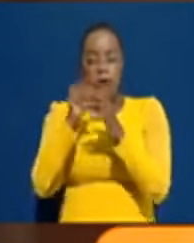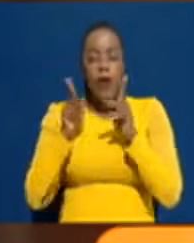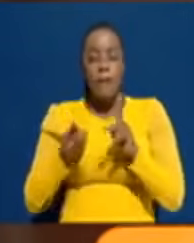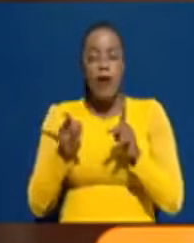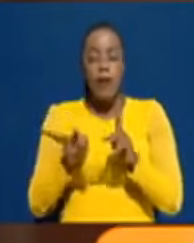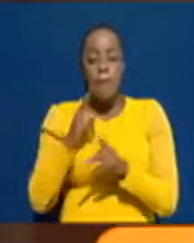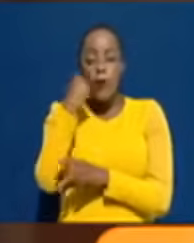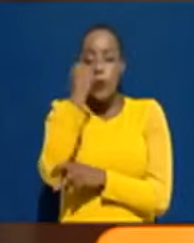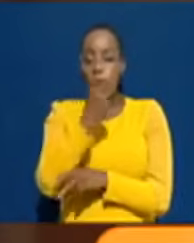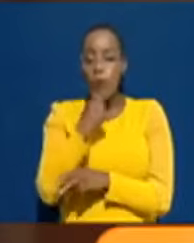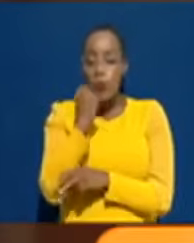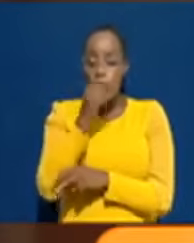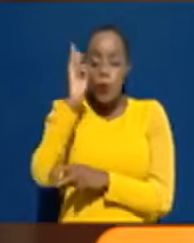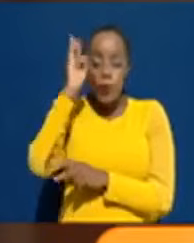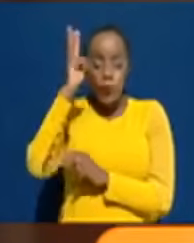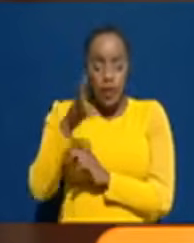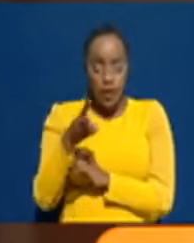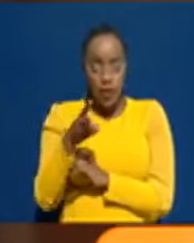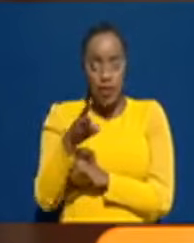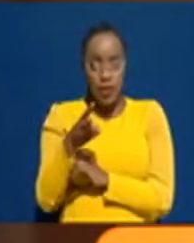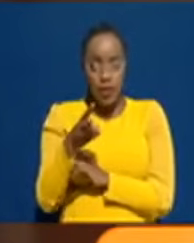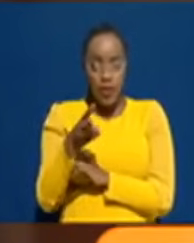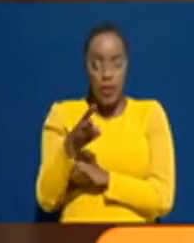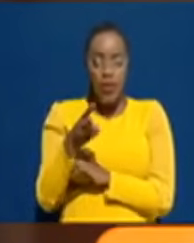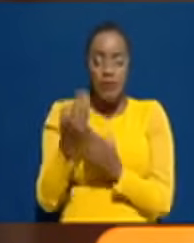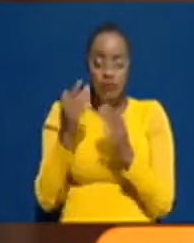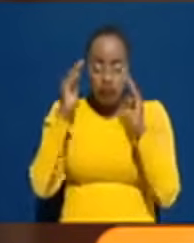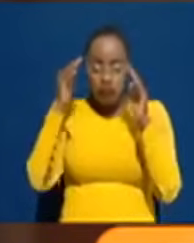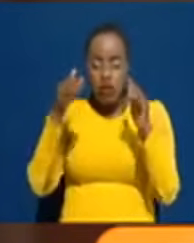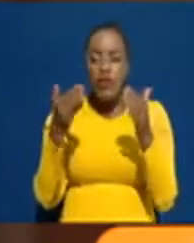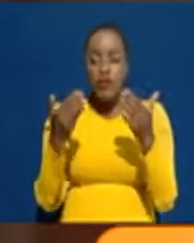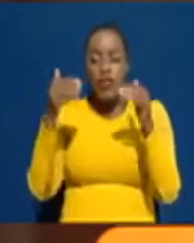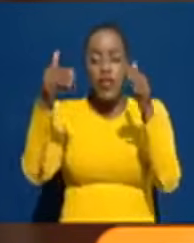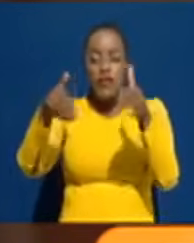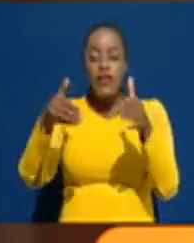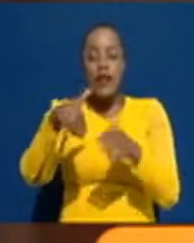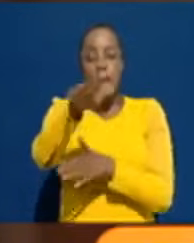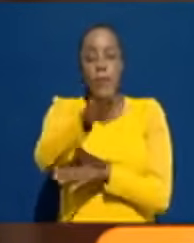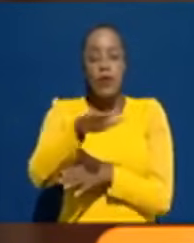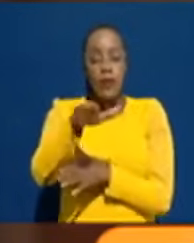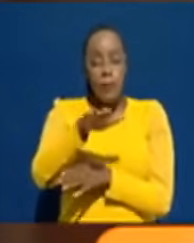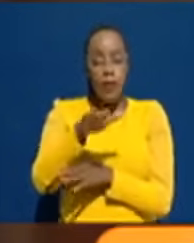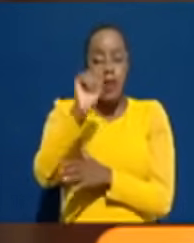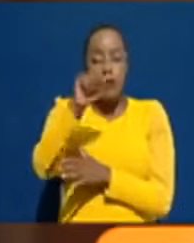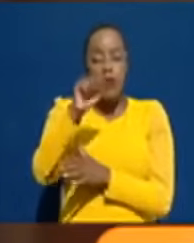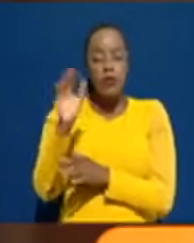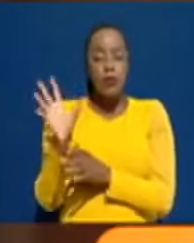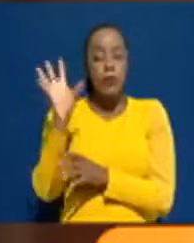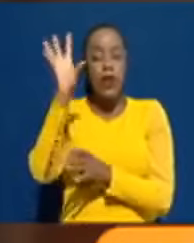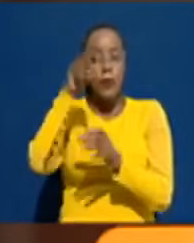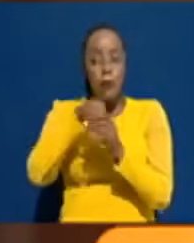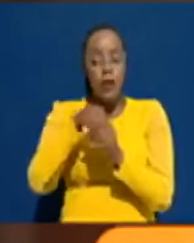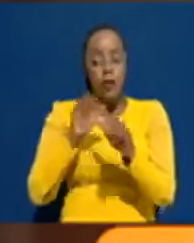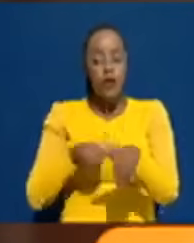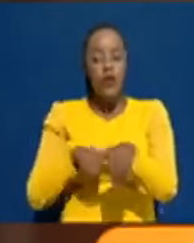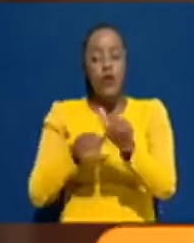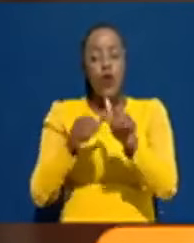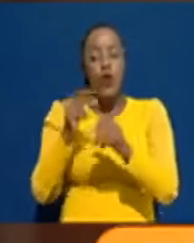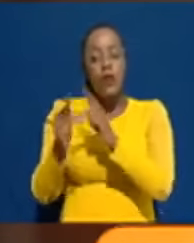persons who shall so based on the available space be accommodated to follow